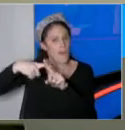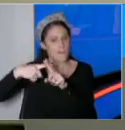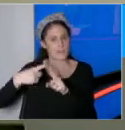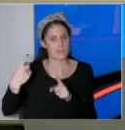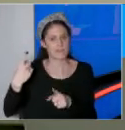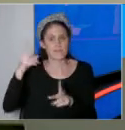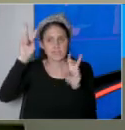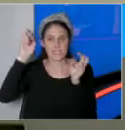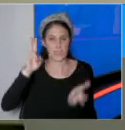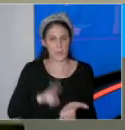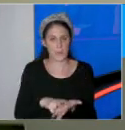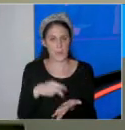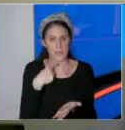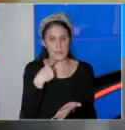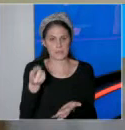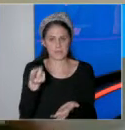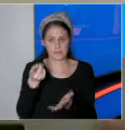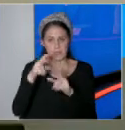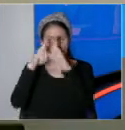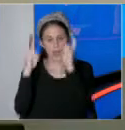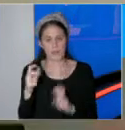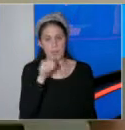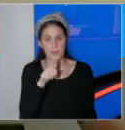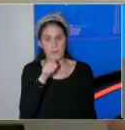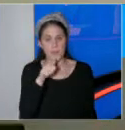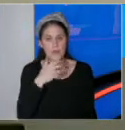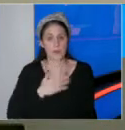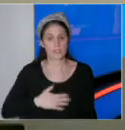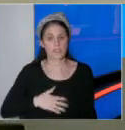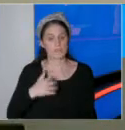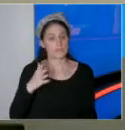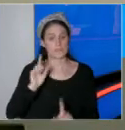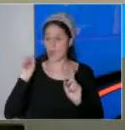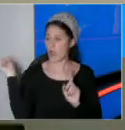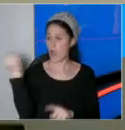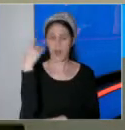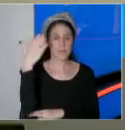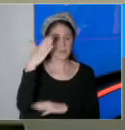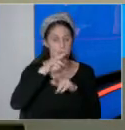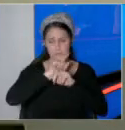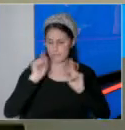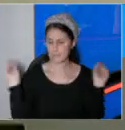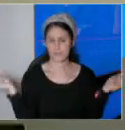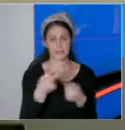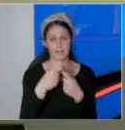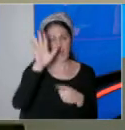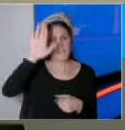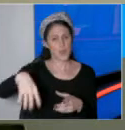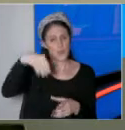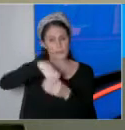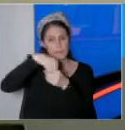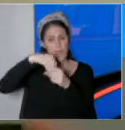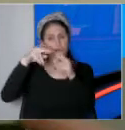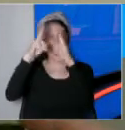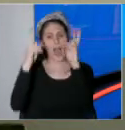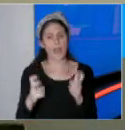נקרא לזה ככה, לערים ירוקות, וכשמכניסים או רוצים להכניס את כל המדינה לסגר, אז מכניסים גם ערים שאין להם מאומת אחד